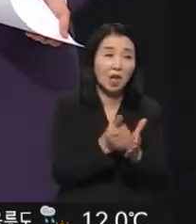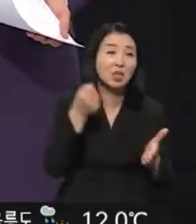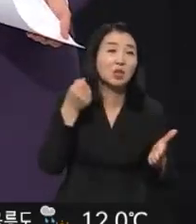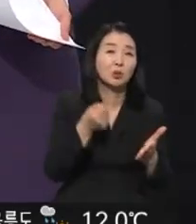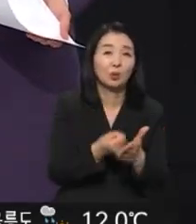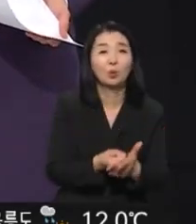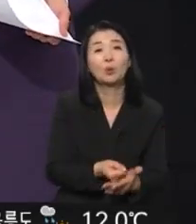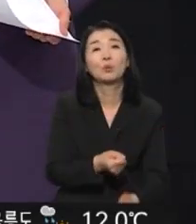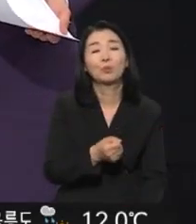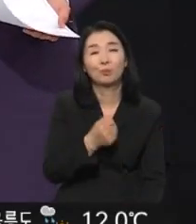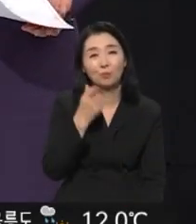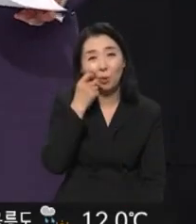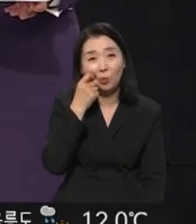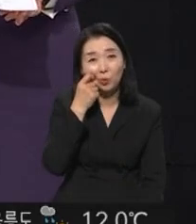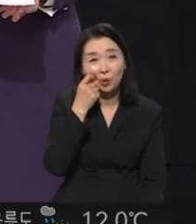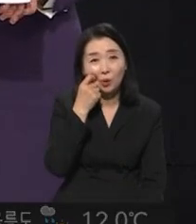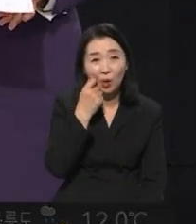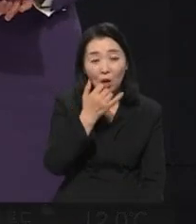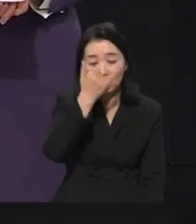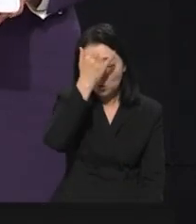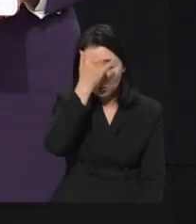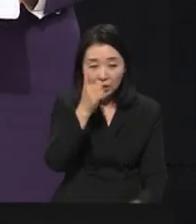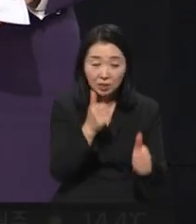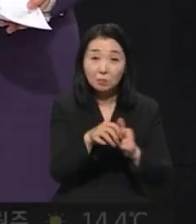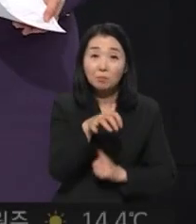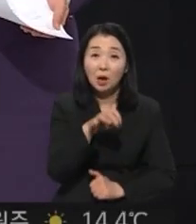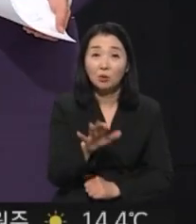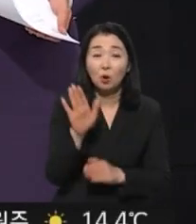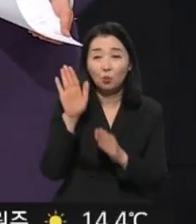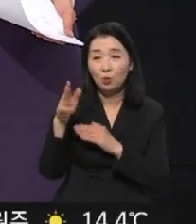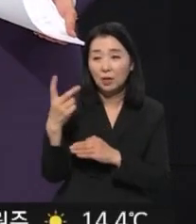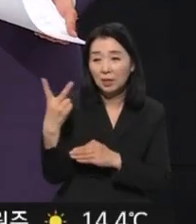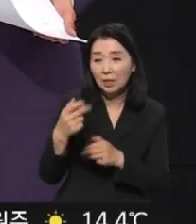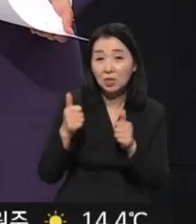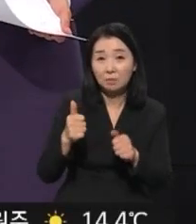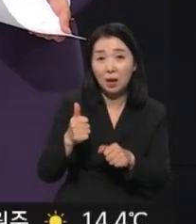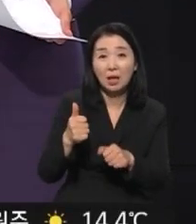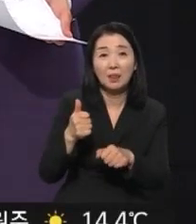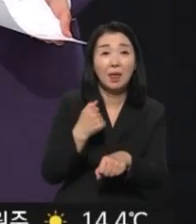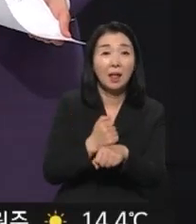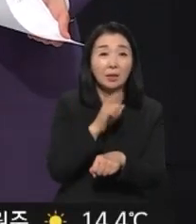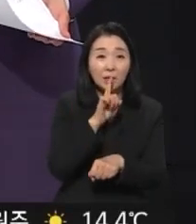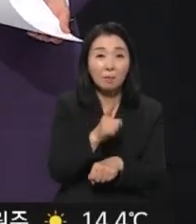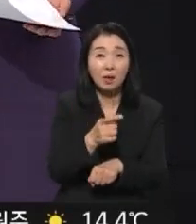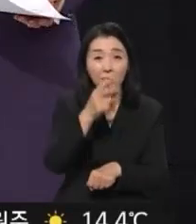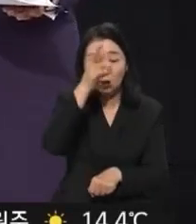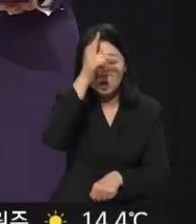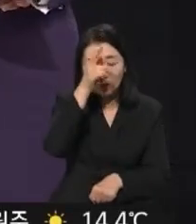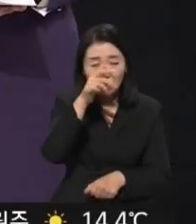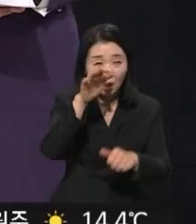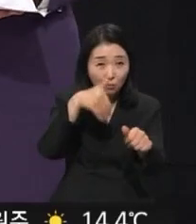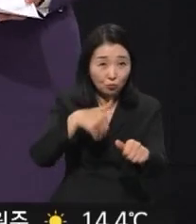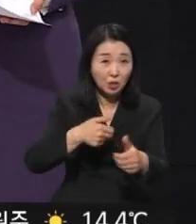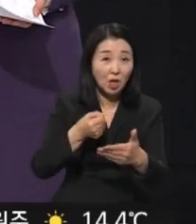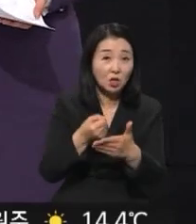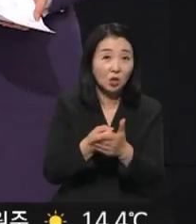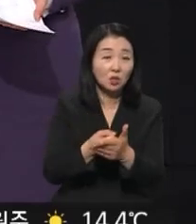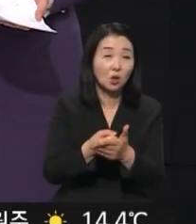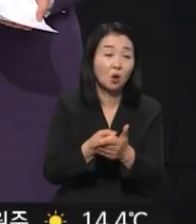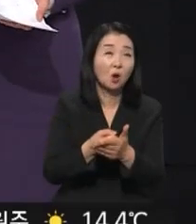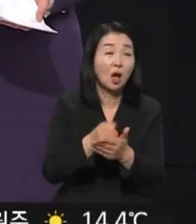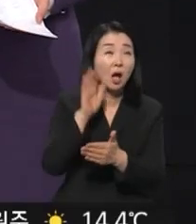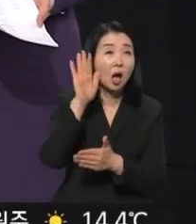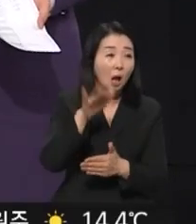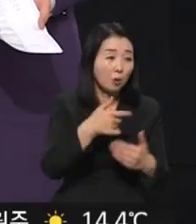내리지 못했습니다. 윤리심판원은 추후 재심 날짜를 잡을 거라고 밝혔는데요. 이번 경찰의 불송치 결정이 어떤